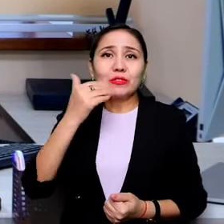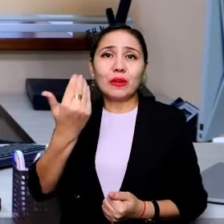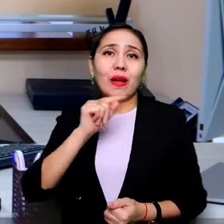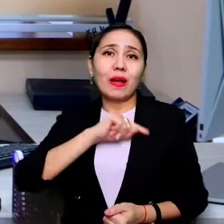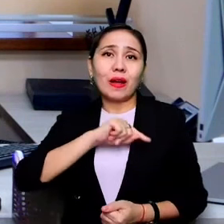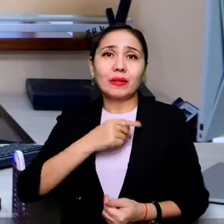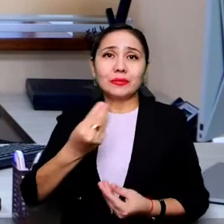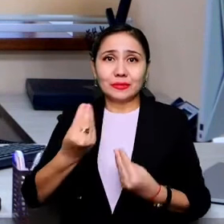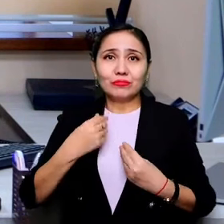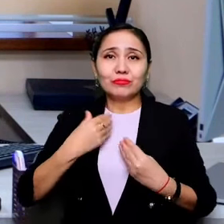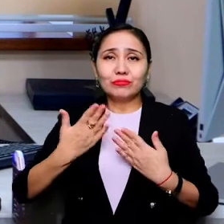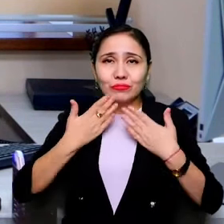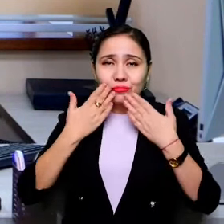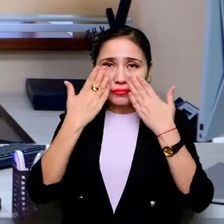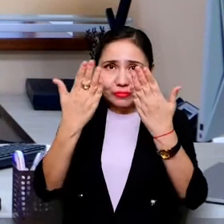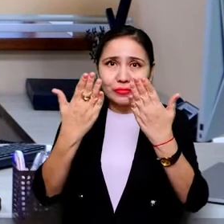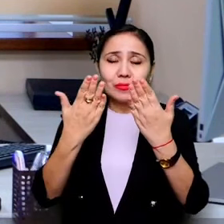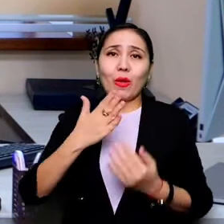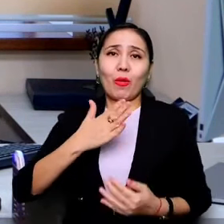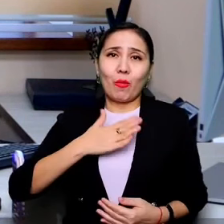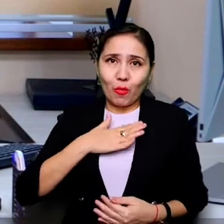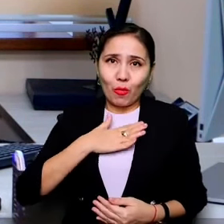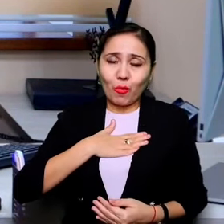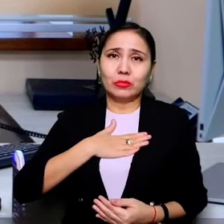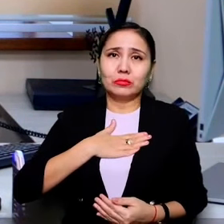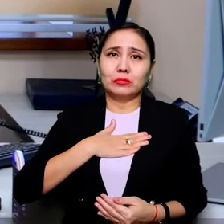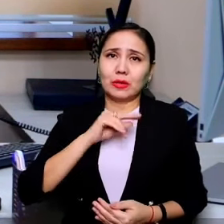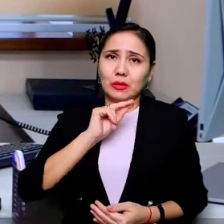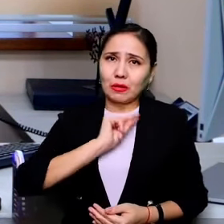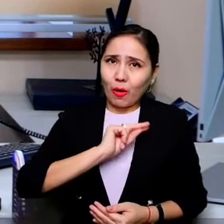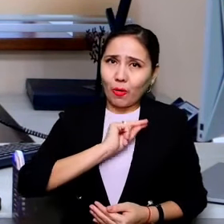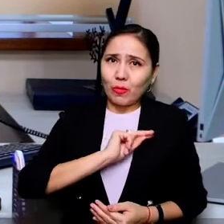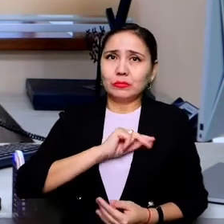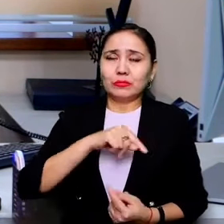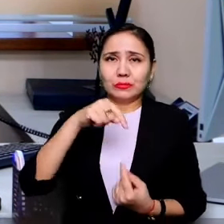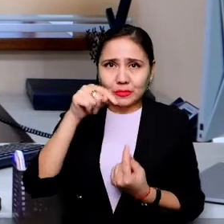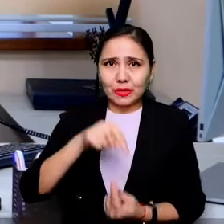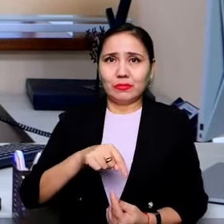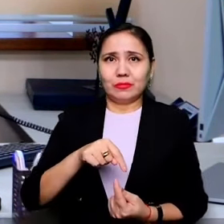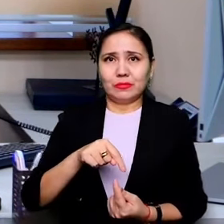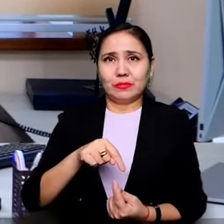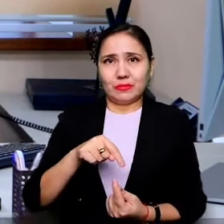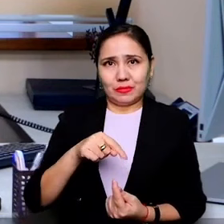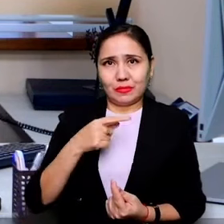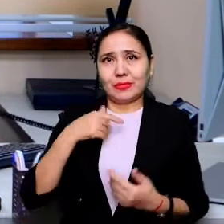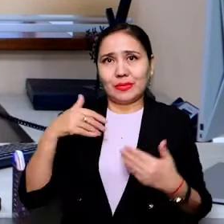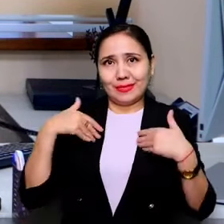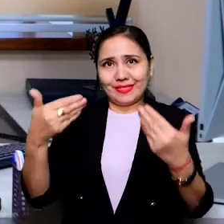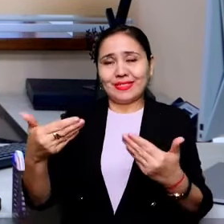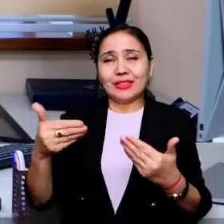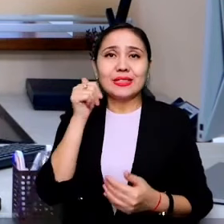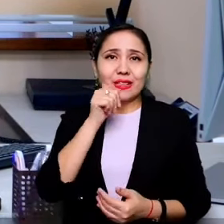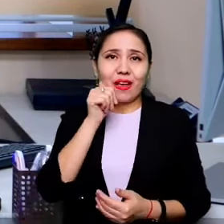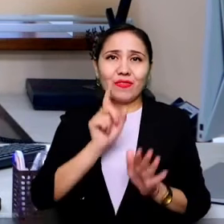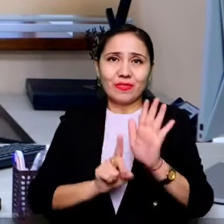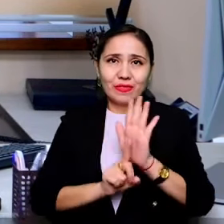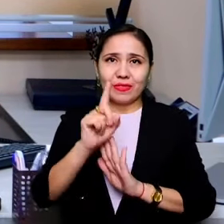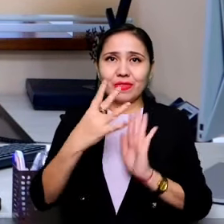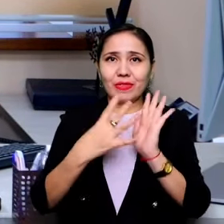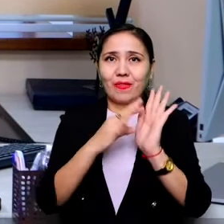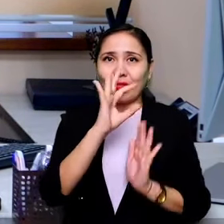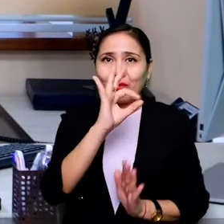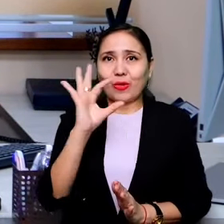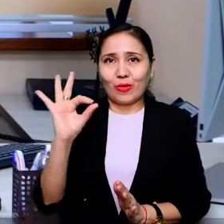Rezumeyiz bilan tanishib chiqdim. Ha. Siz aynan biz izlagan xodim ekansiz. Tabriklayman. Ertaga